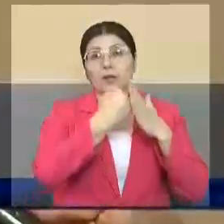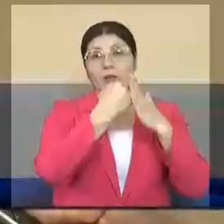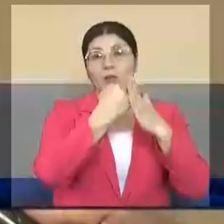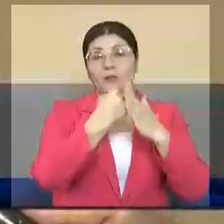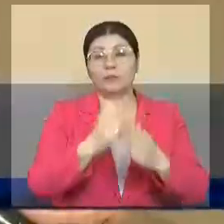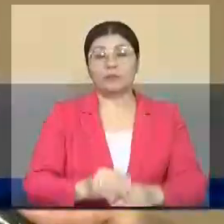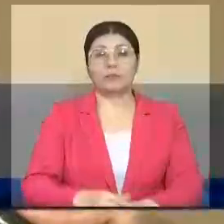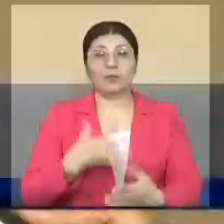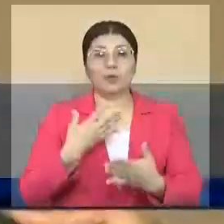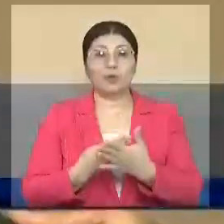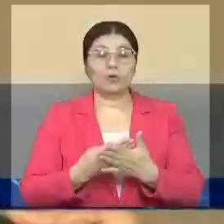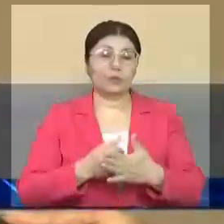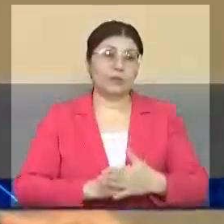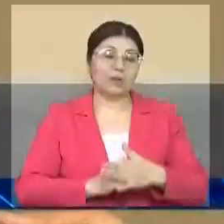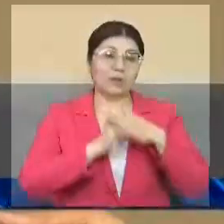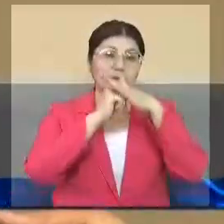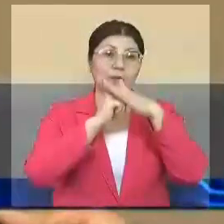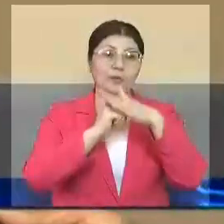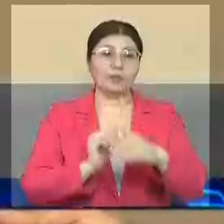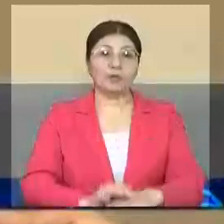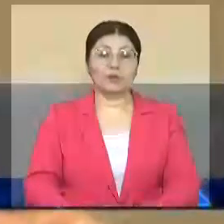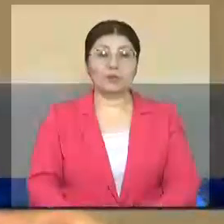ел өзіміздің елімізге деген мәртебені